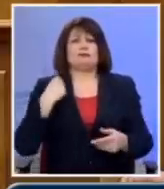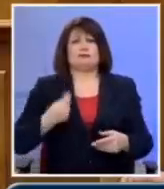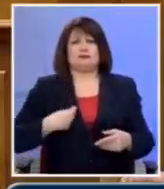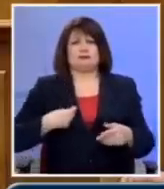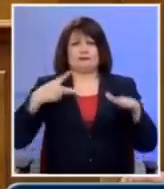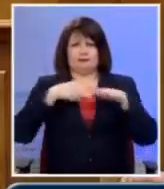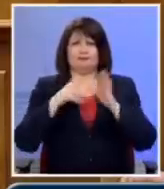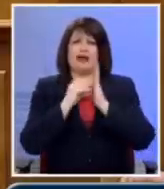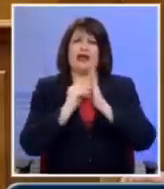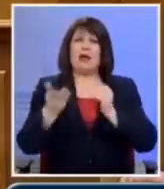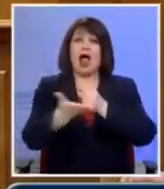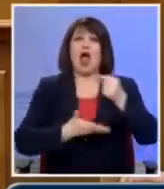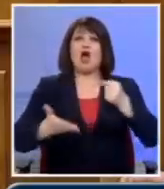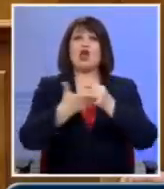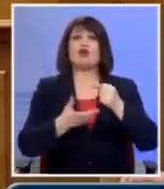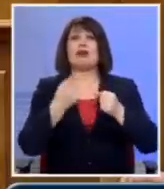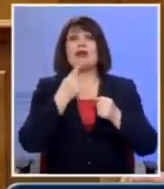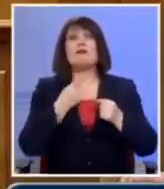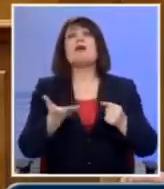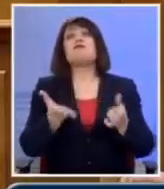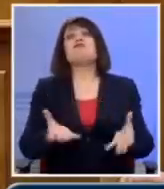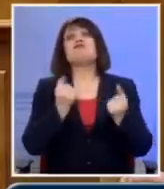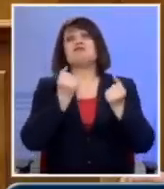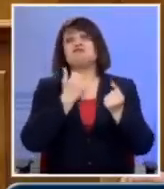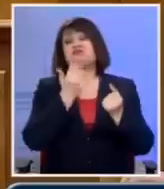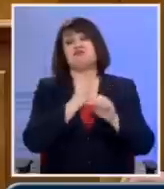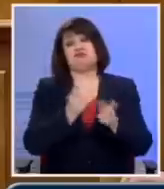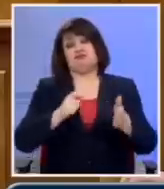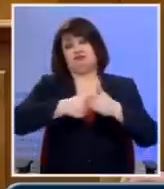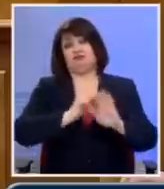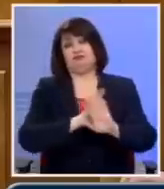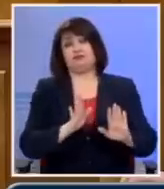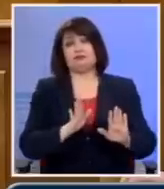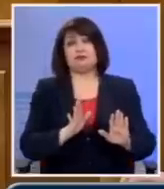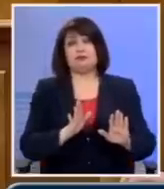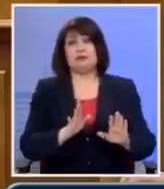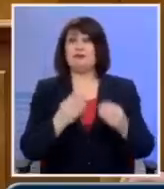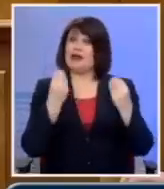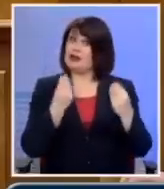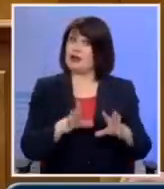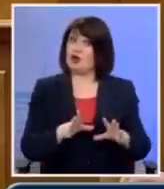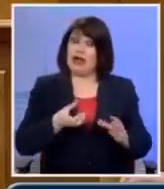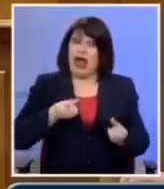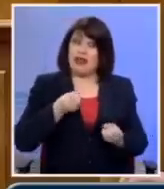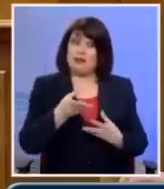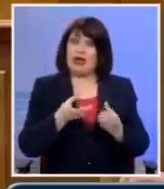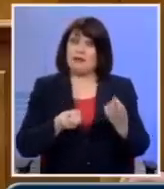Αγροτική, κρίθηκε ανεπίδεκτη σωτηρίας? Μήπως ήταν χειρότερα τα μεγέθη της και